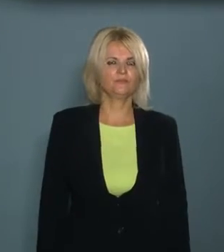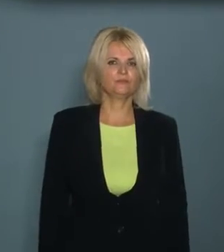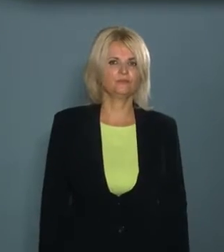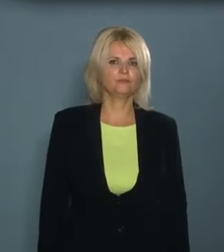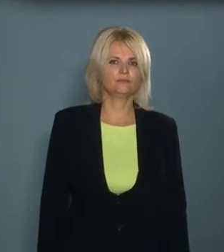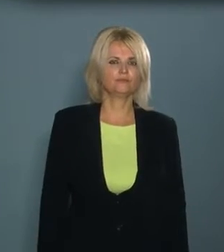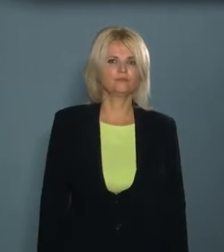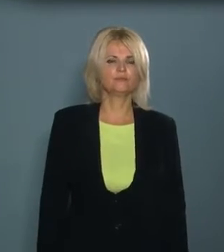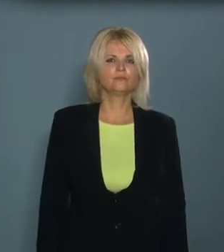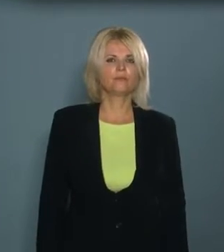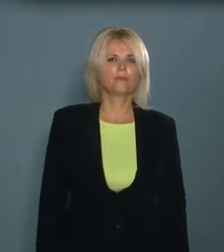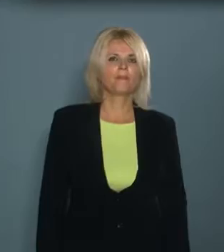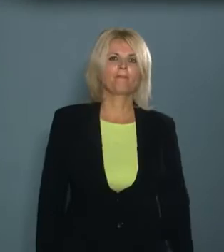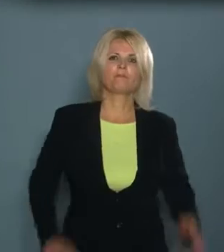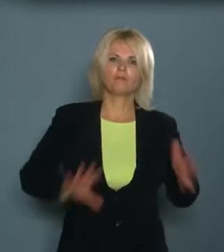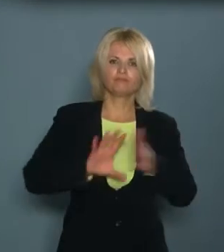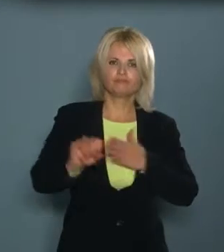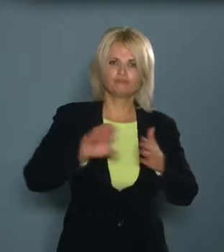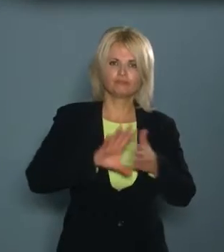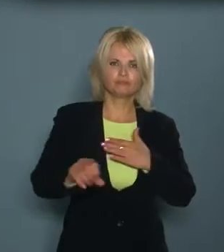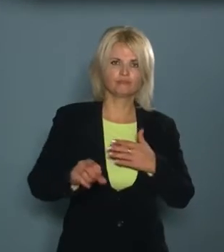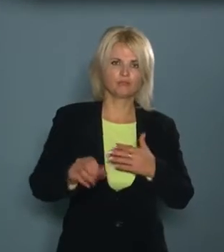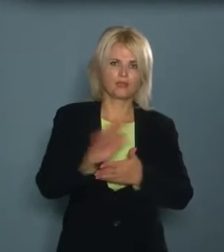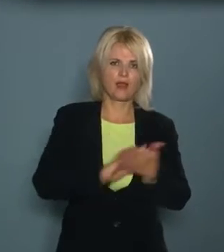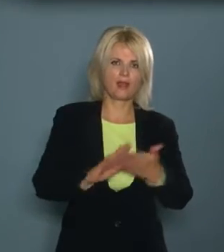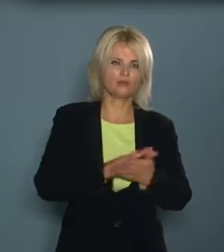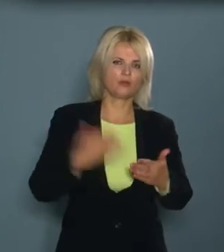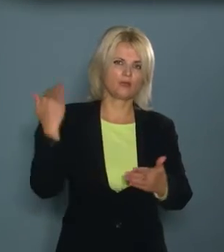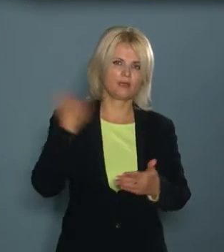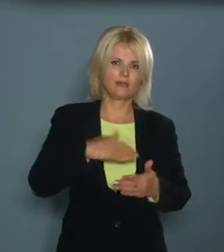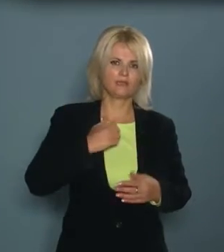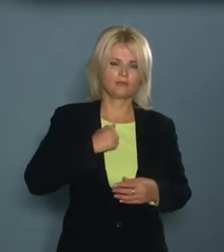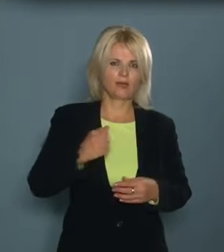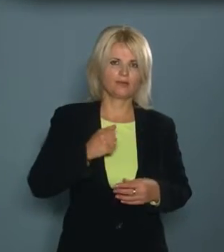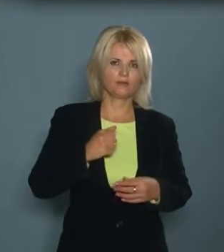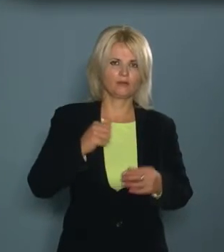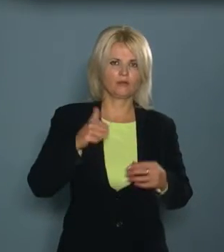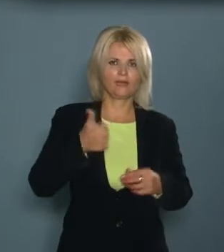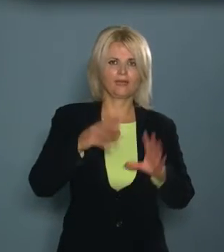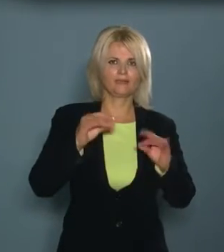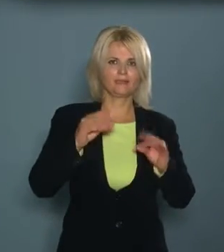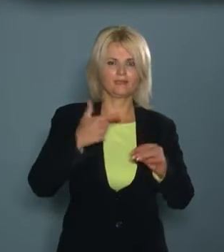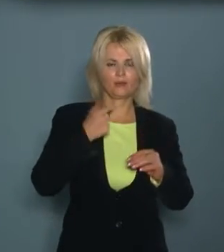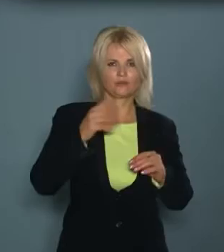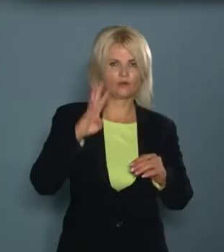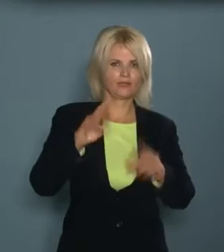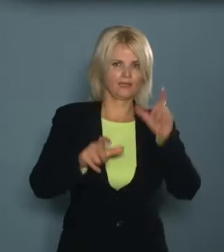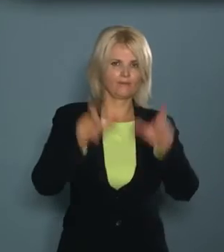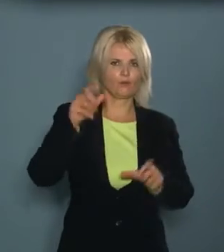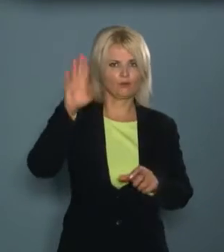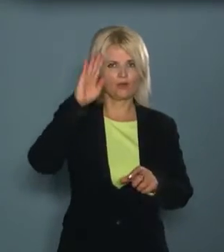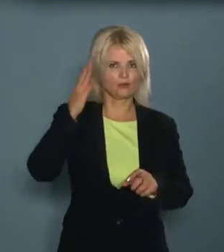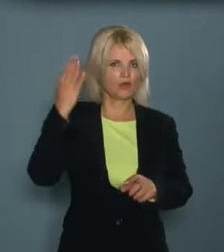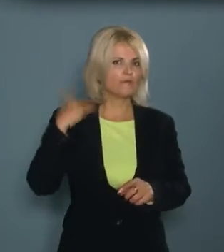A megtorlás intenzitására jellemző volt, hogy a kivégzett mártírok közel tizede, összesen 24 fő katona